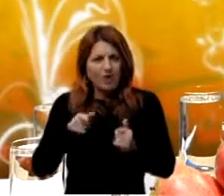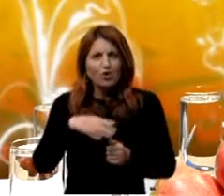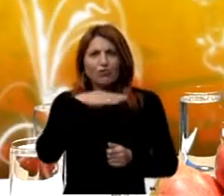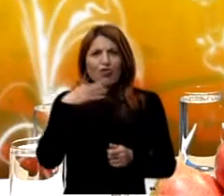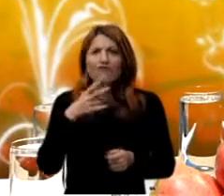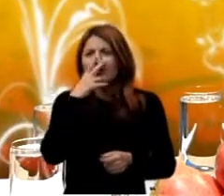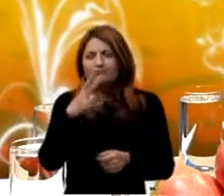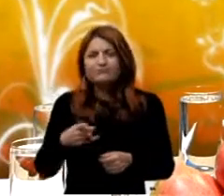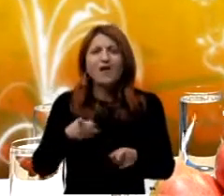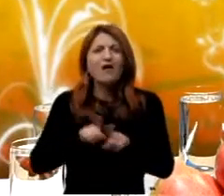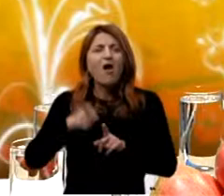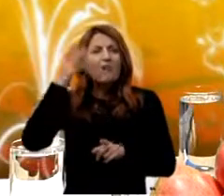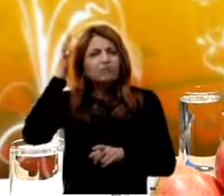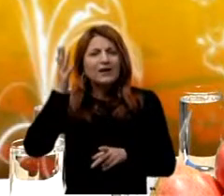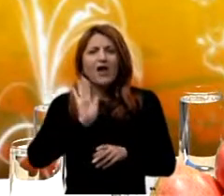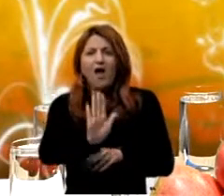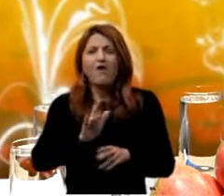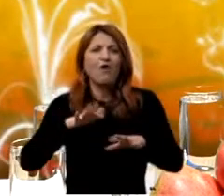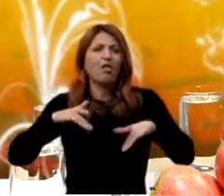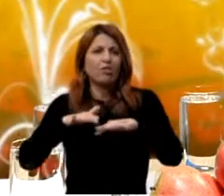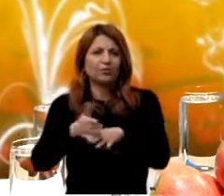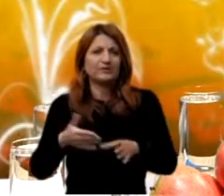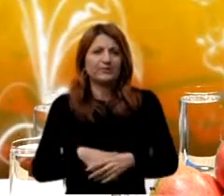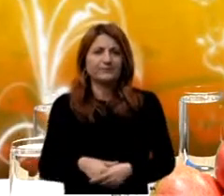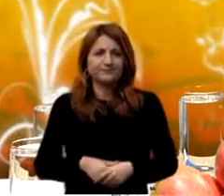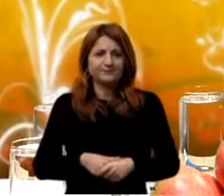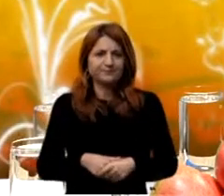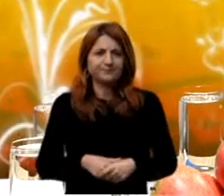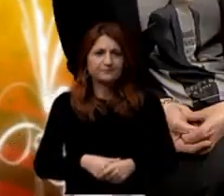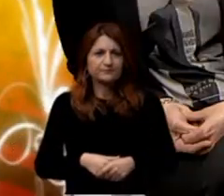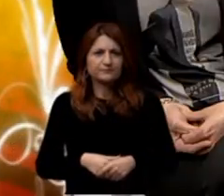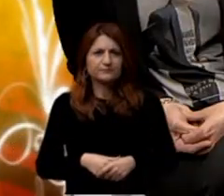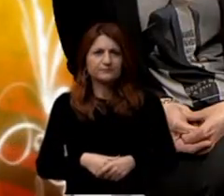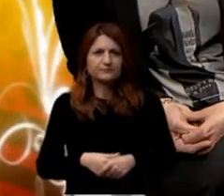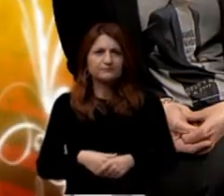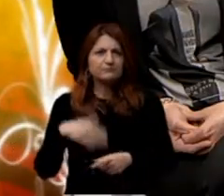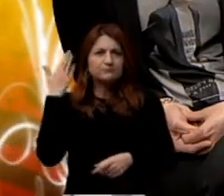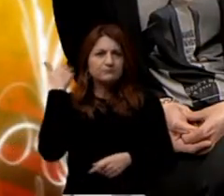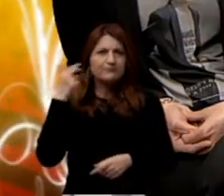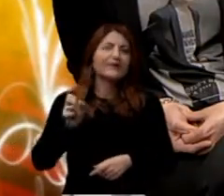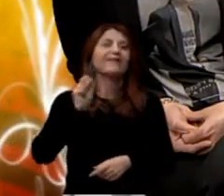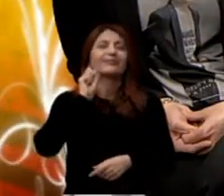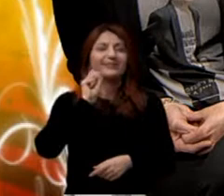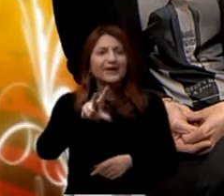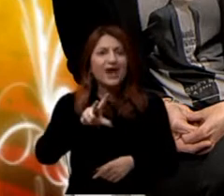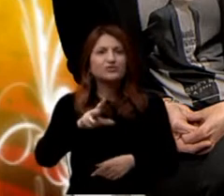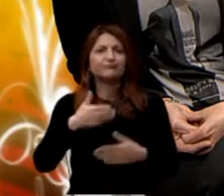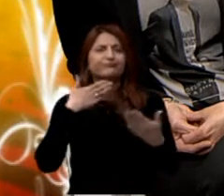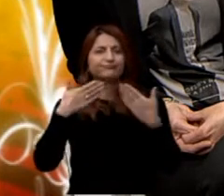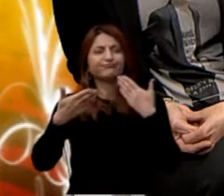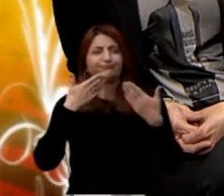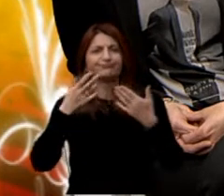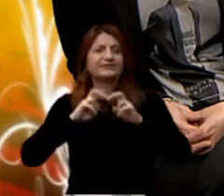uopće vodimo brigu o takvim ljudima? Upravo smo na nedavnom 13. gerontološkom